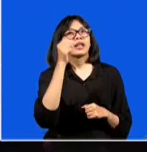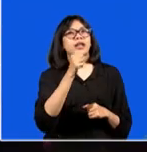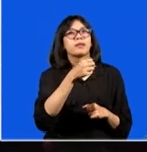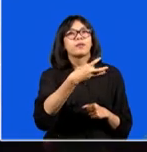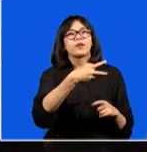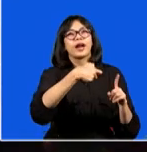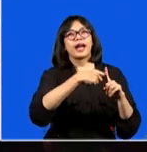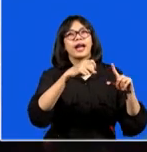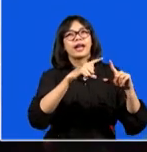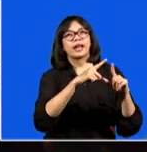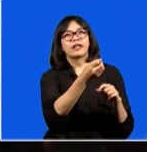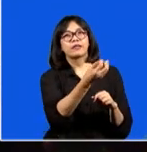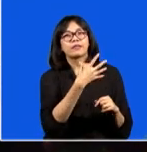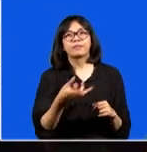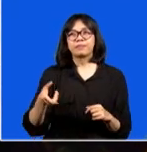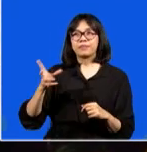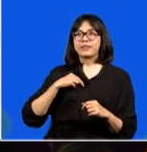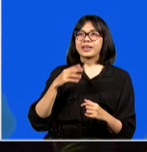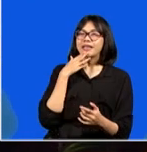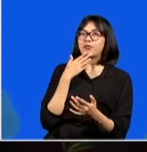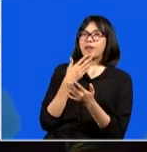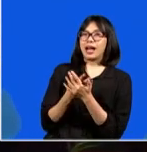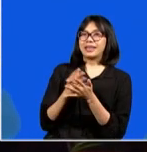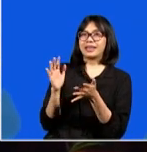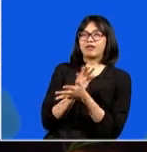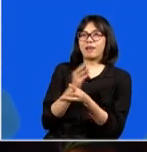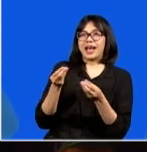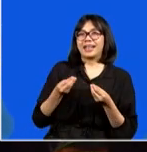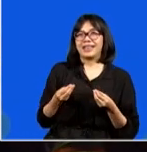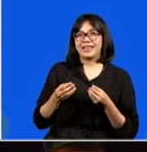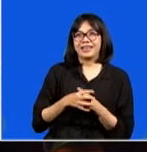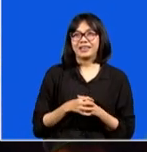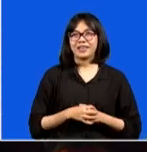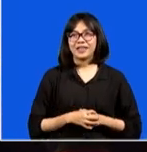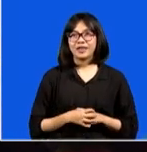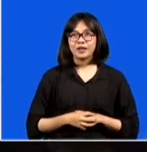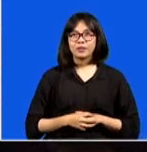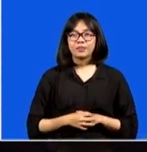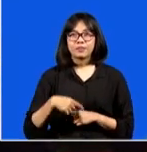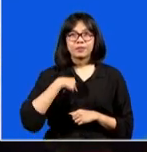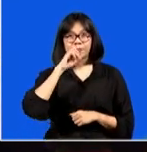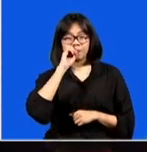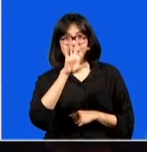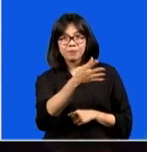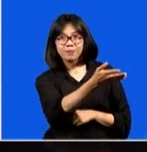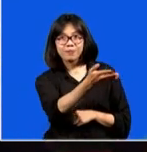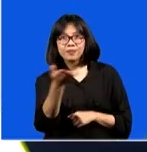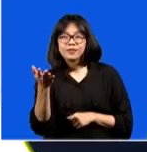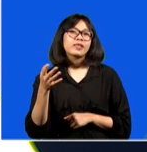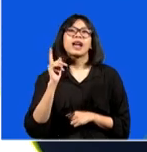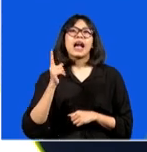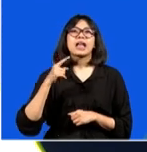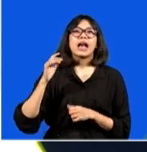Eka silahkan Baik terima kasih Mas menteri atas kesempatannya Sebelumnya kami sampaikan terlebih dahulu ada